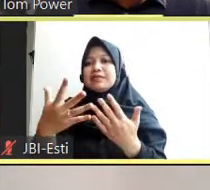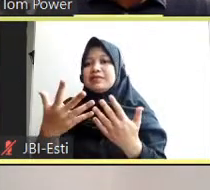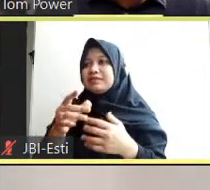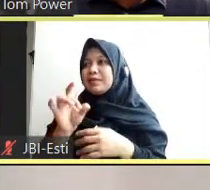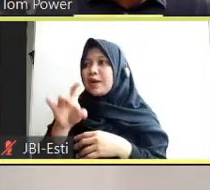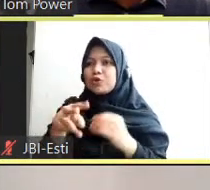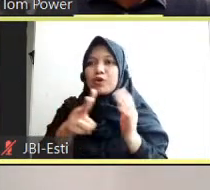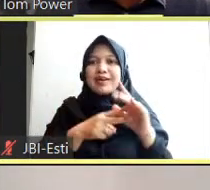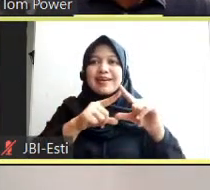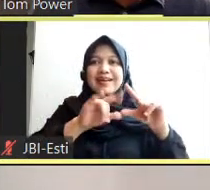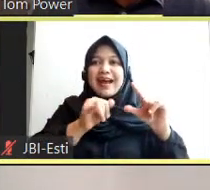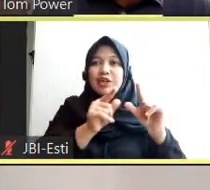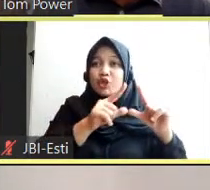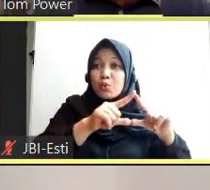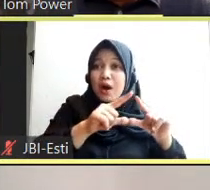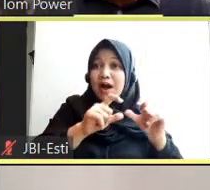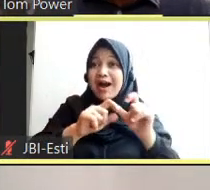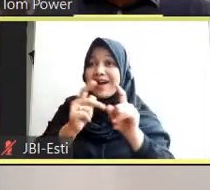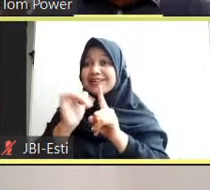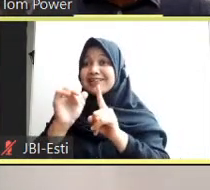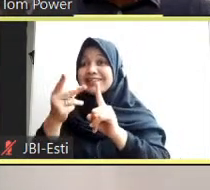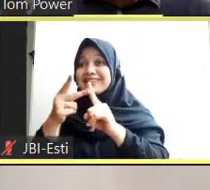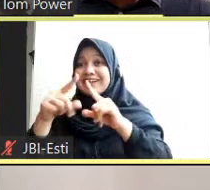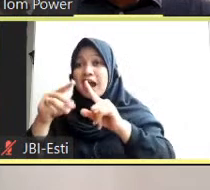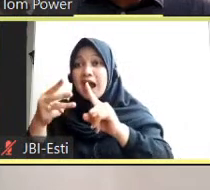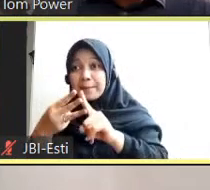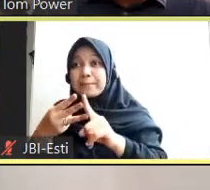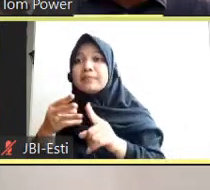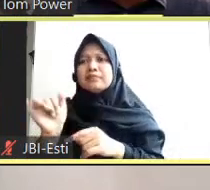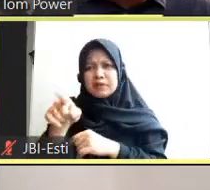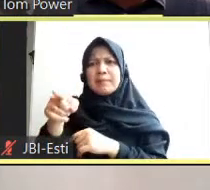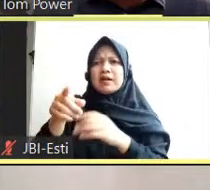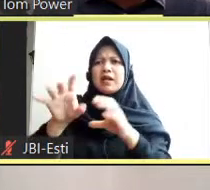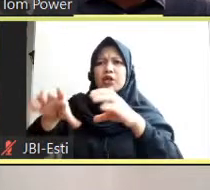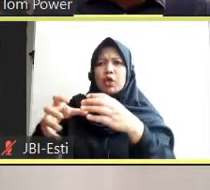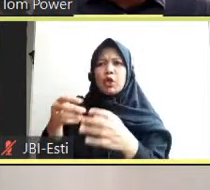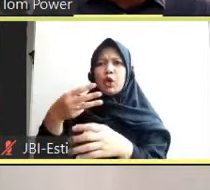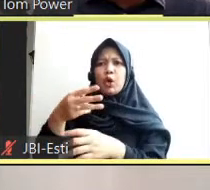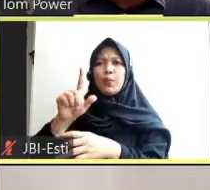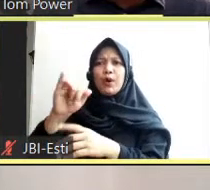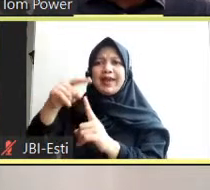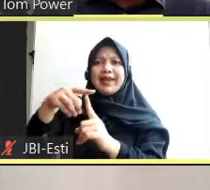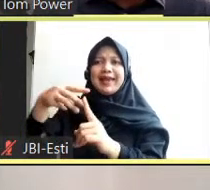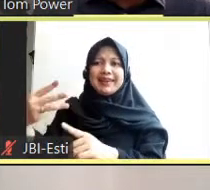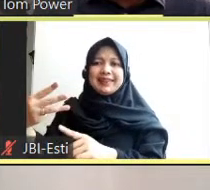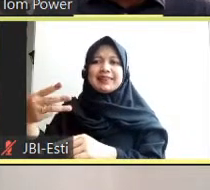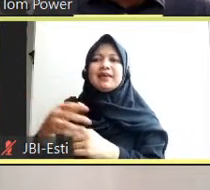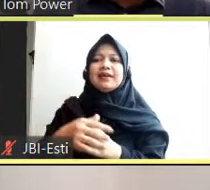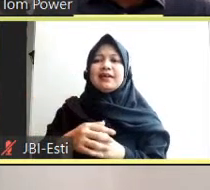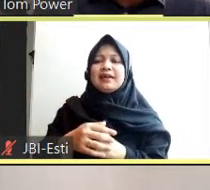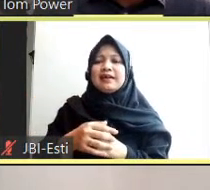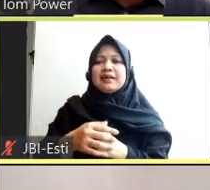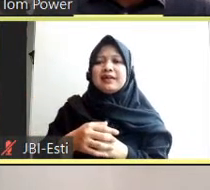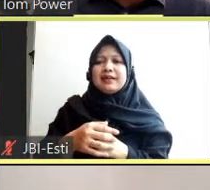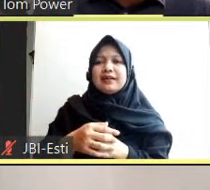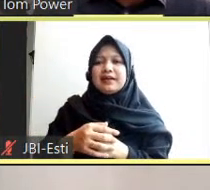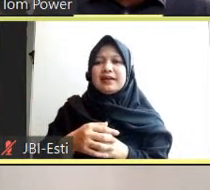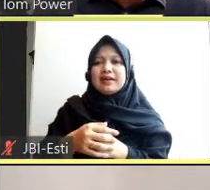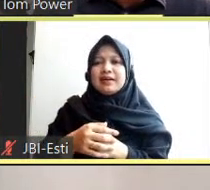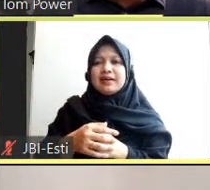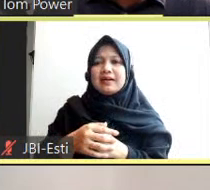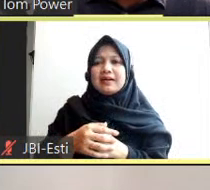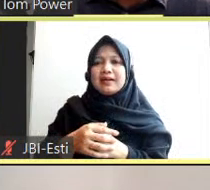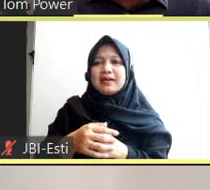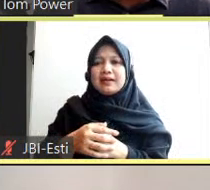seorang tokoh media yang juga berasal dari kalangan elit, dan juga media